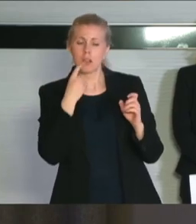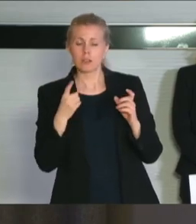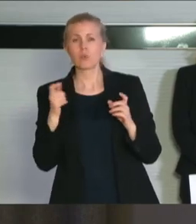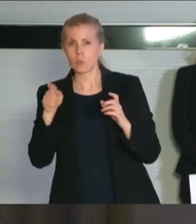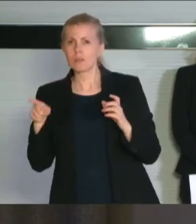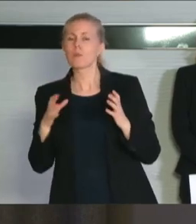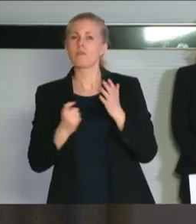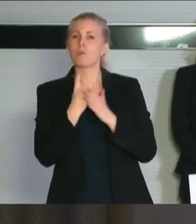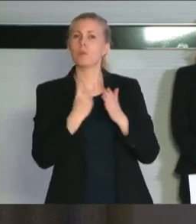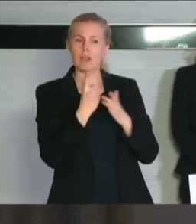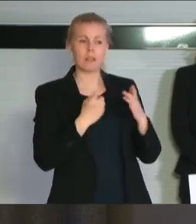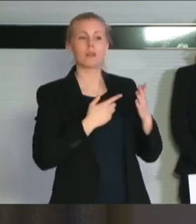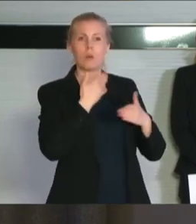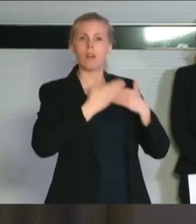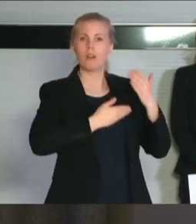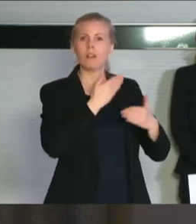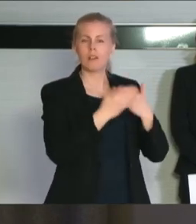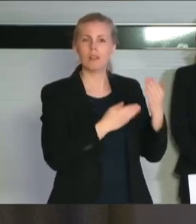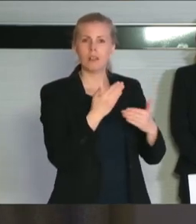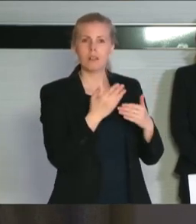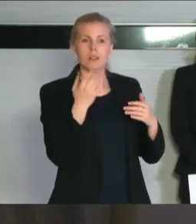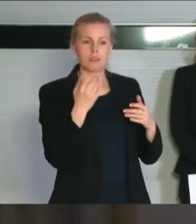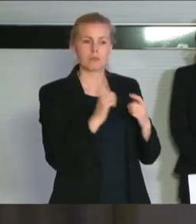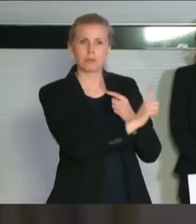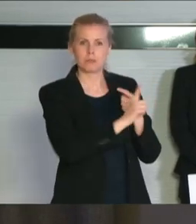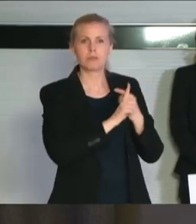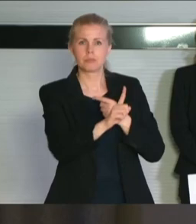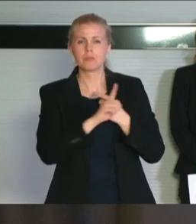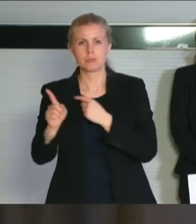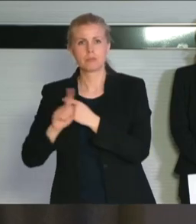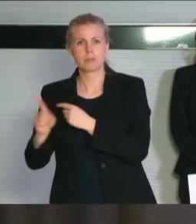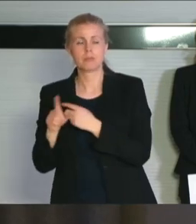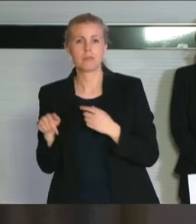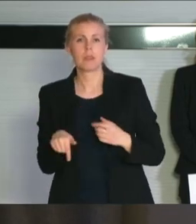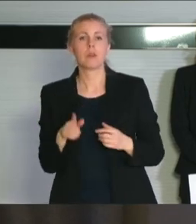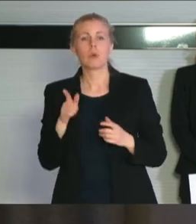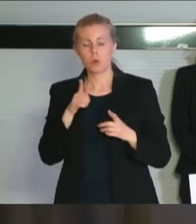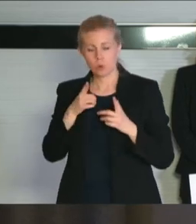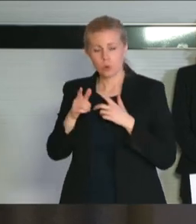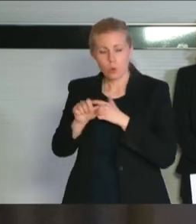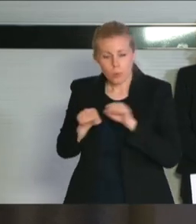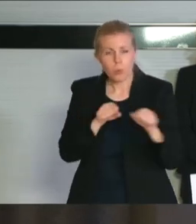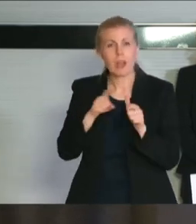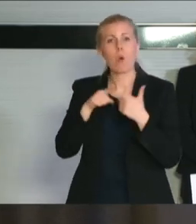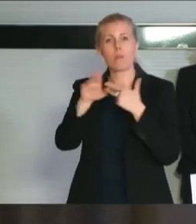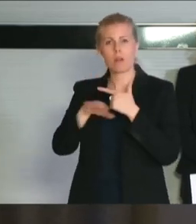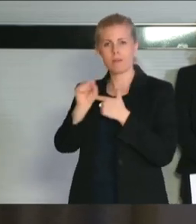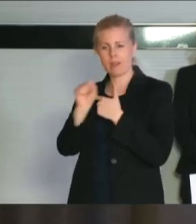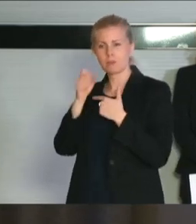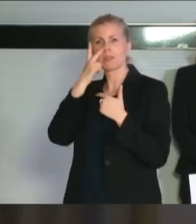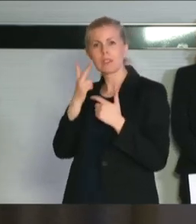barnehage videre. Og der må jo kommunen jobbe godt sammen med barnevernet og andre for å se på å ha gode